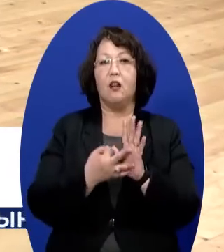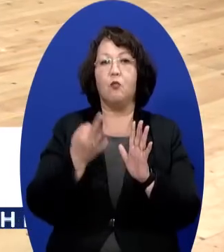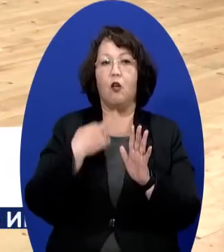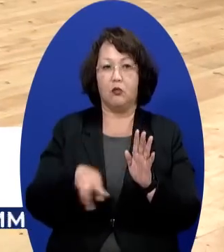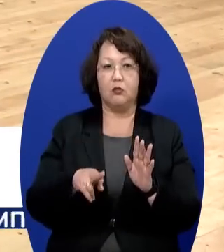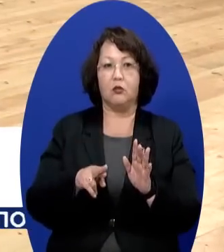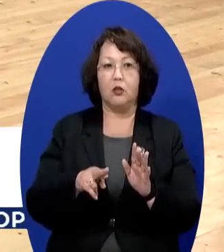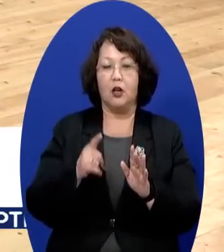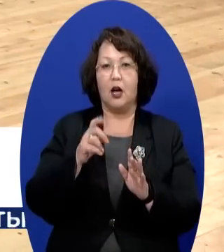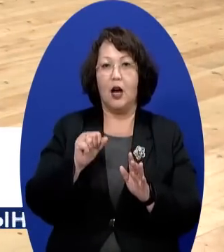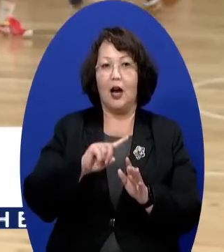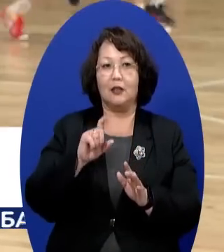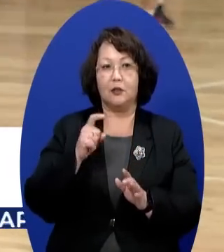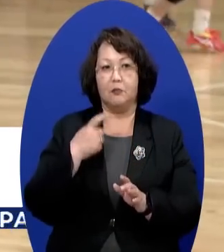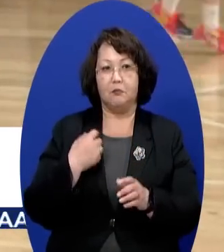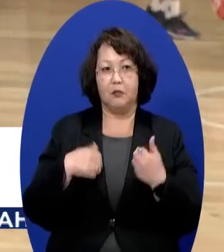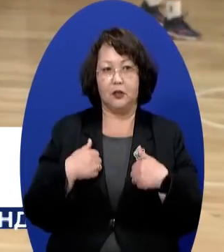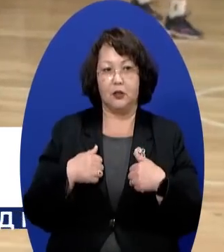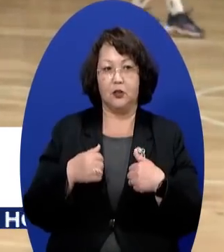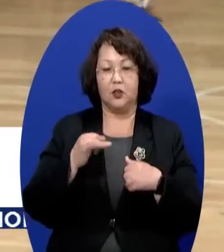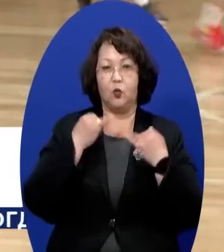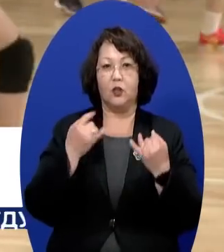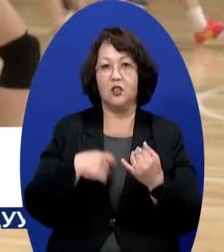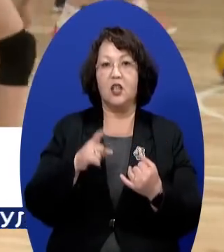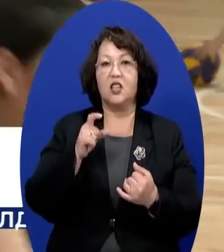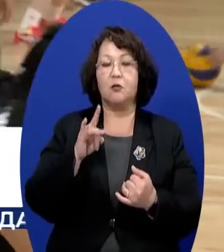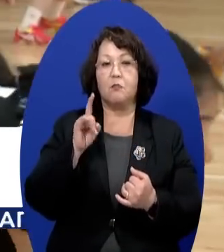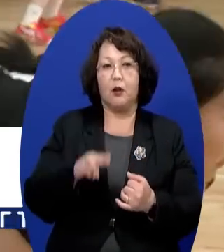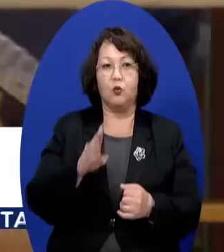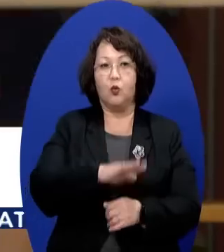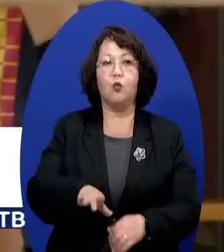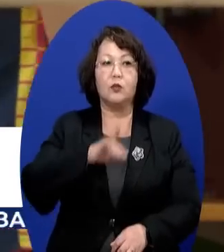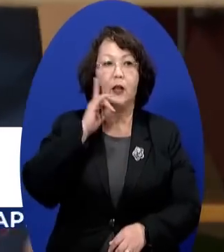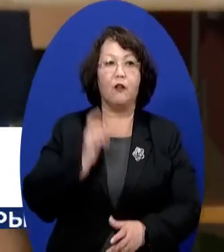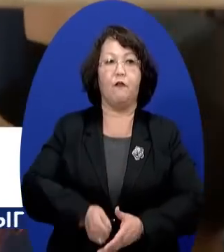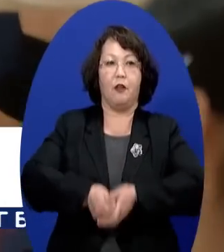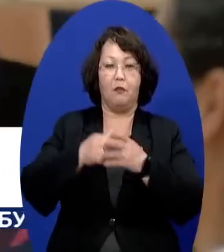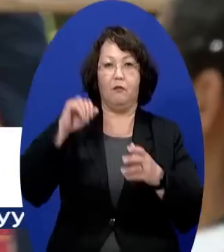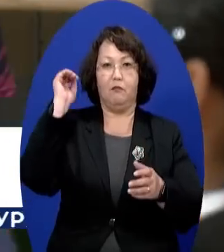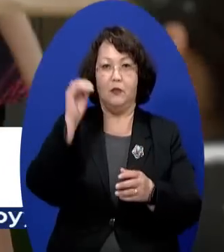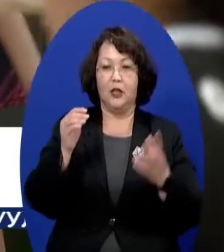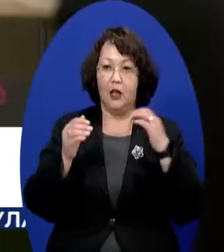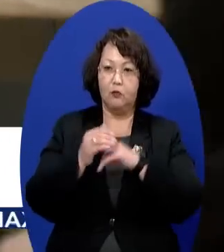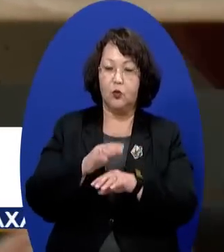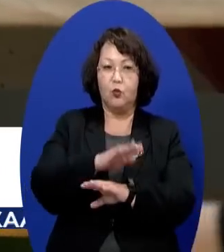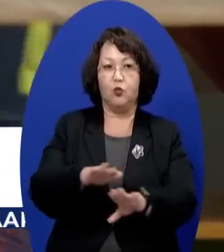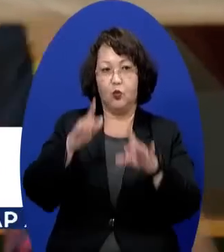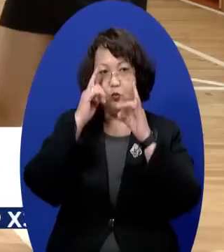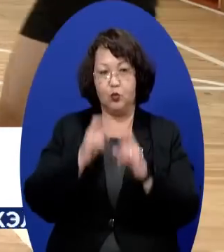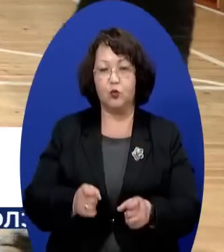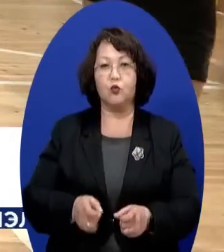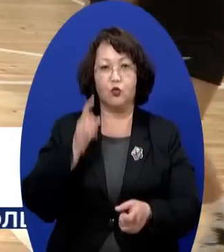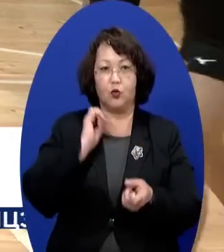тогш халдсан улс их хурлын гишүүн Асан Эрдэнэ нотын санаачлахаар хүүхэд залуучуудыг волейболын спортоор дамжуулах хүмүүжлэх зорилготой байгуулагдаж